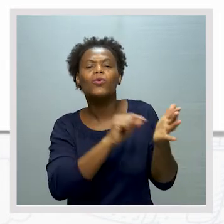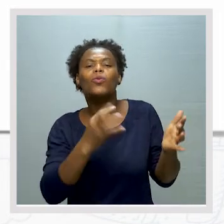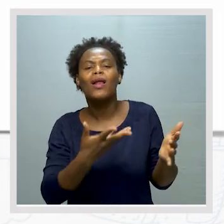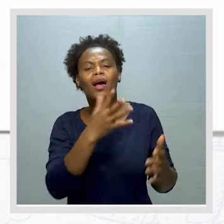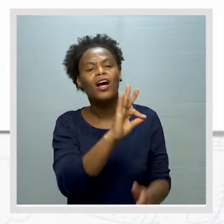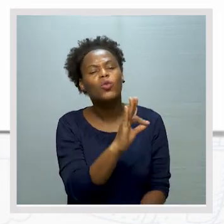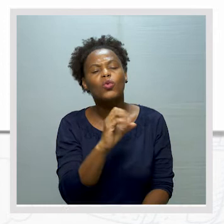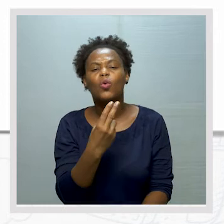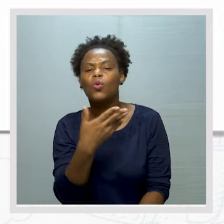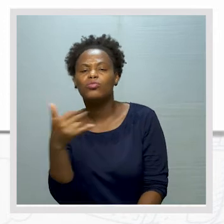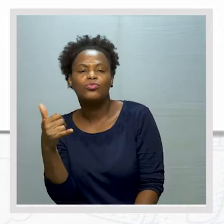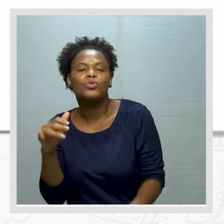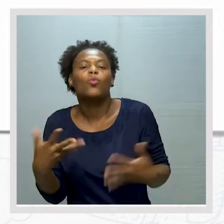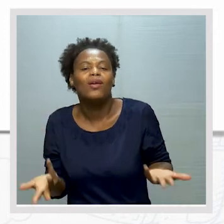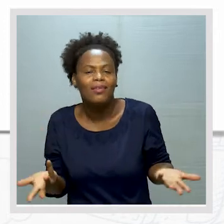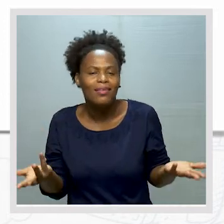ou 12?